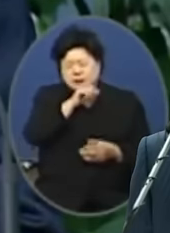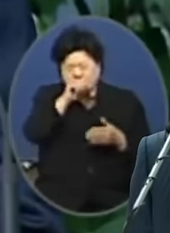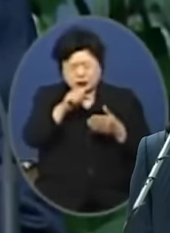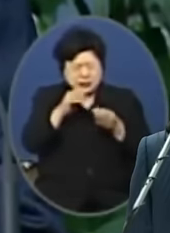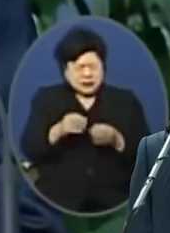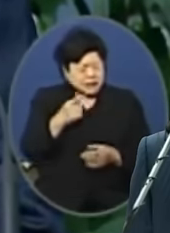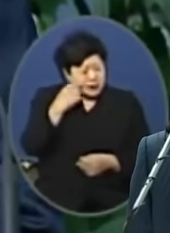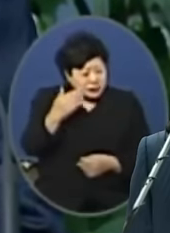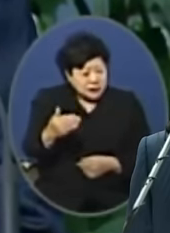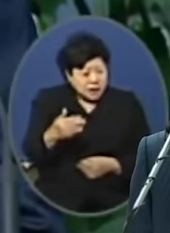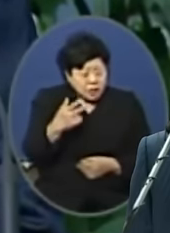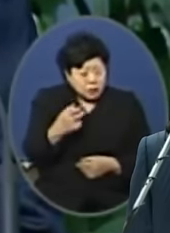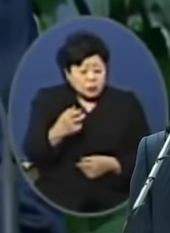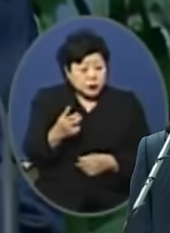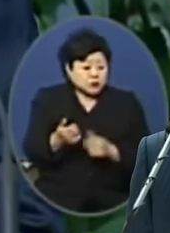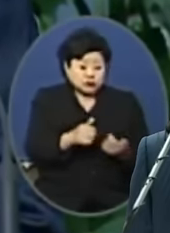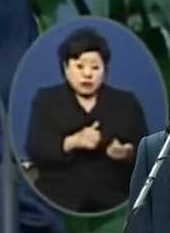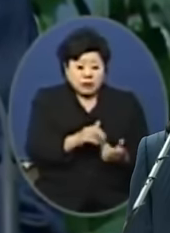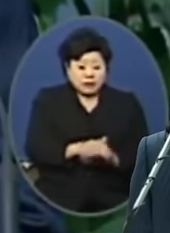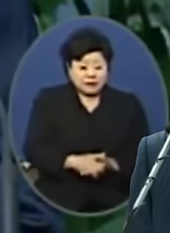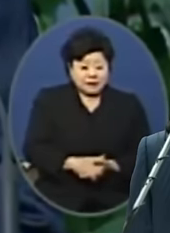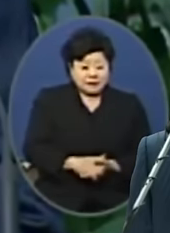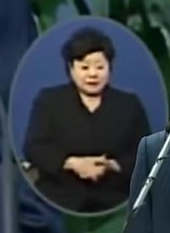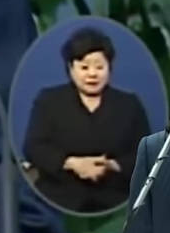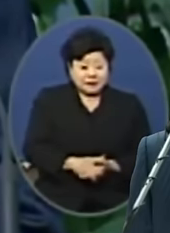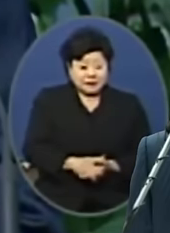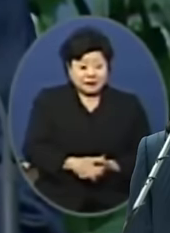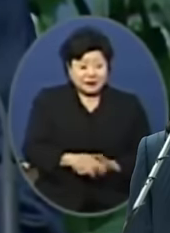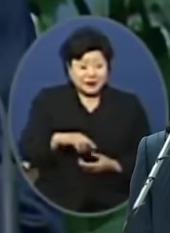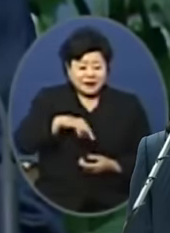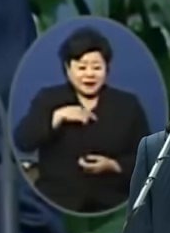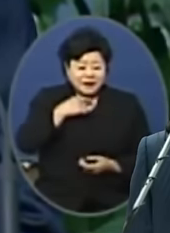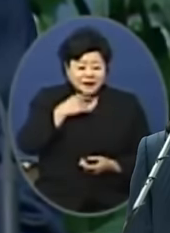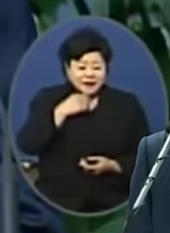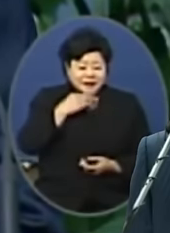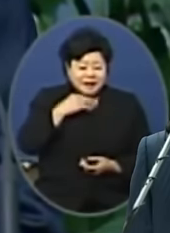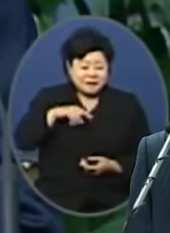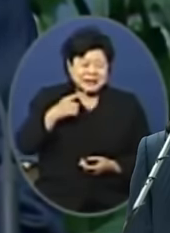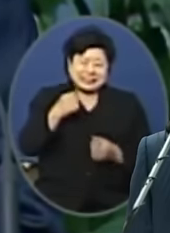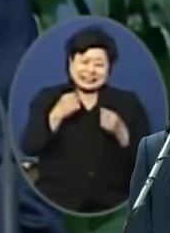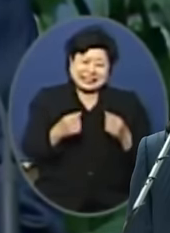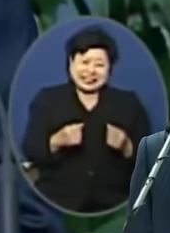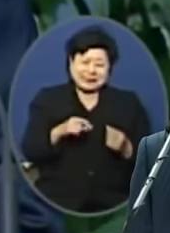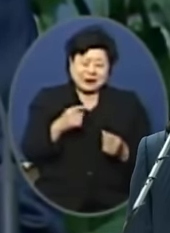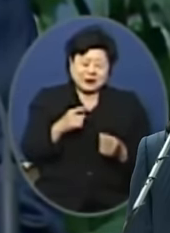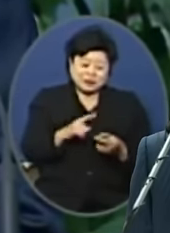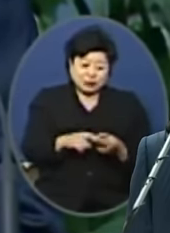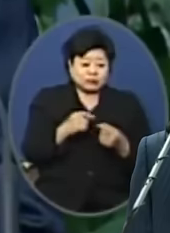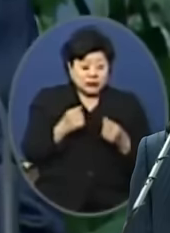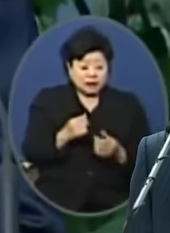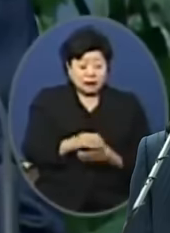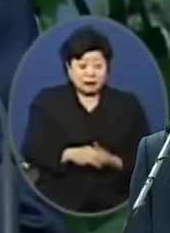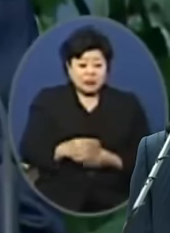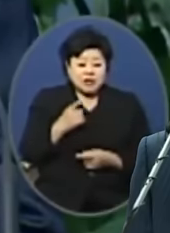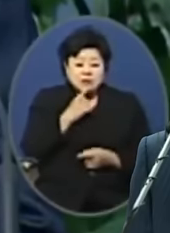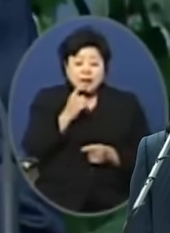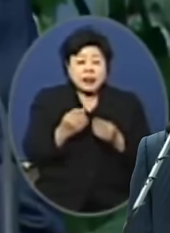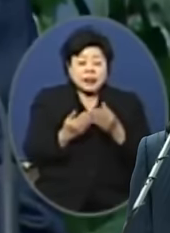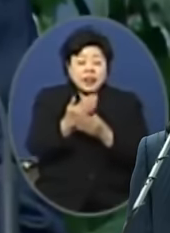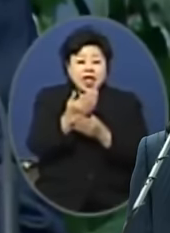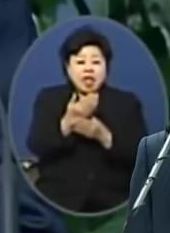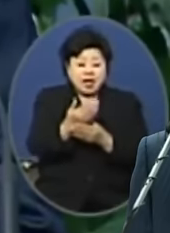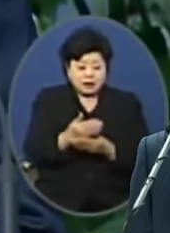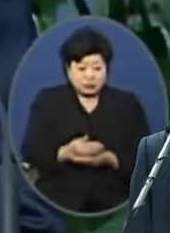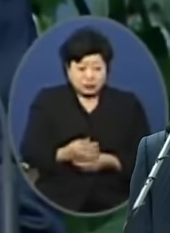살겠냐, 그러면 70에 죽습니다. 아이고 내가 100살을 살아야지, 이래도 100살을 살아야 돌봐주지, 입으로 자꾸 말하면 마음속에